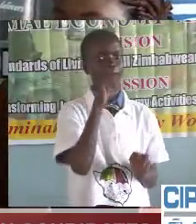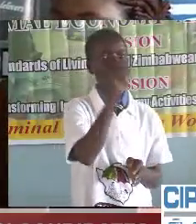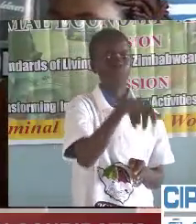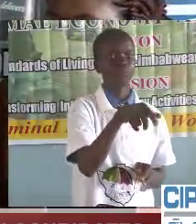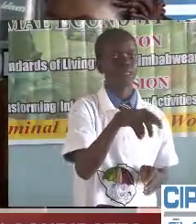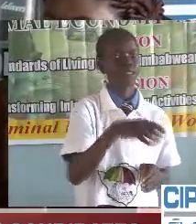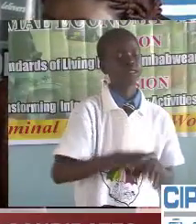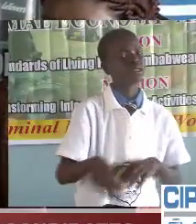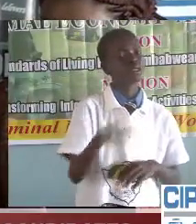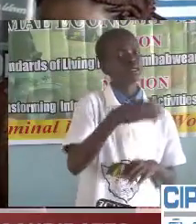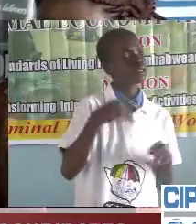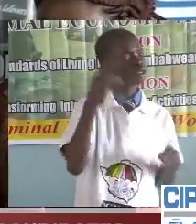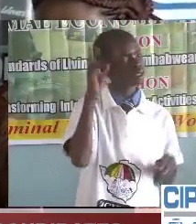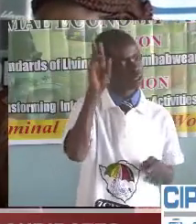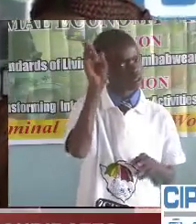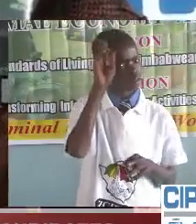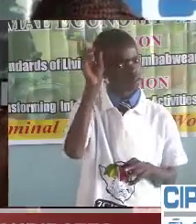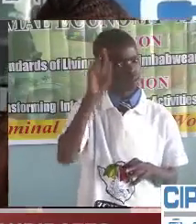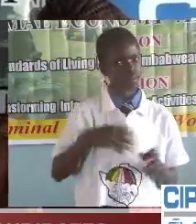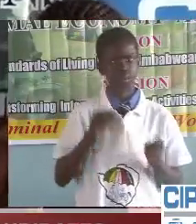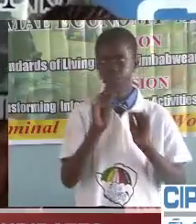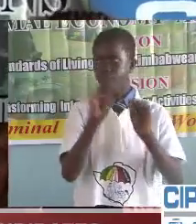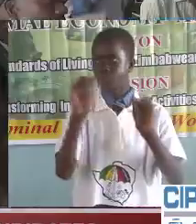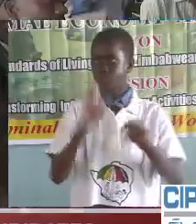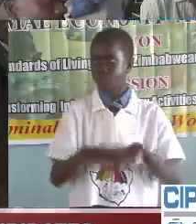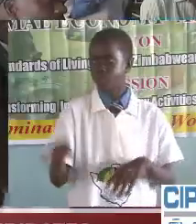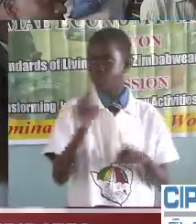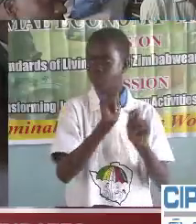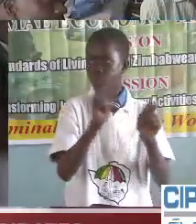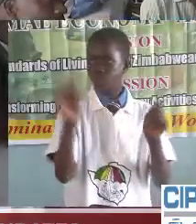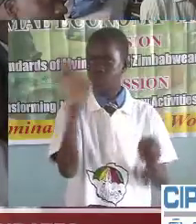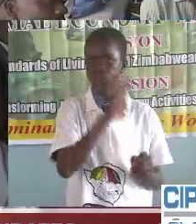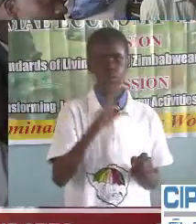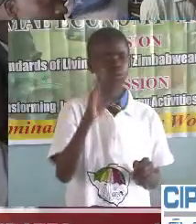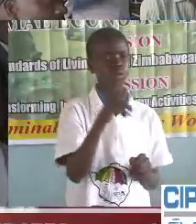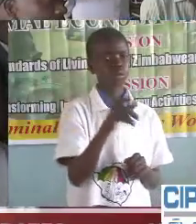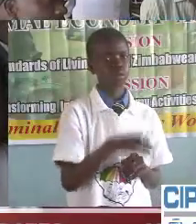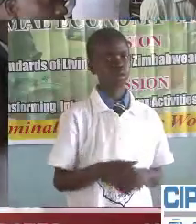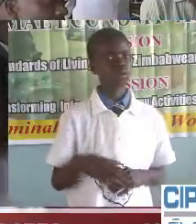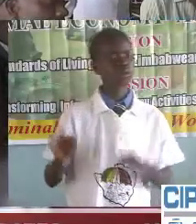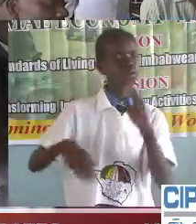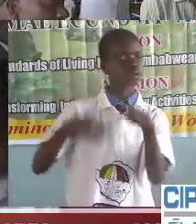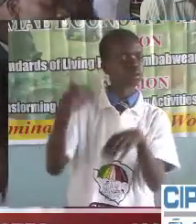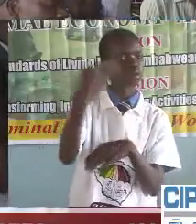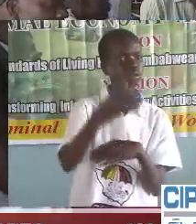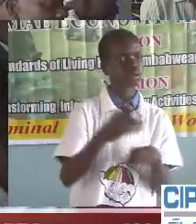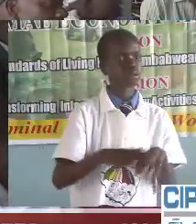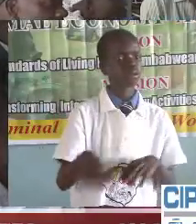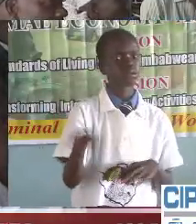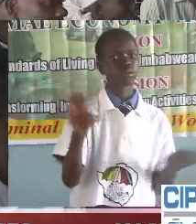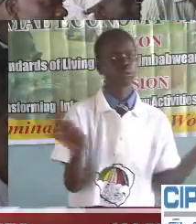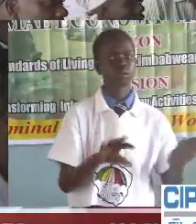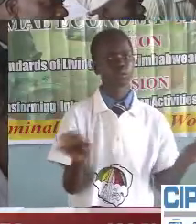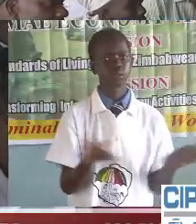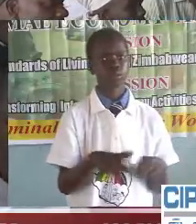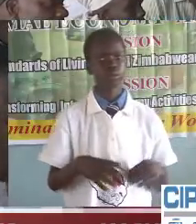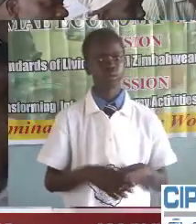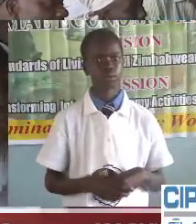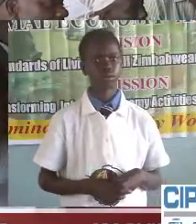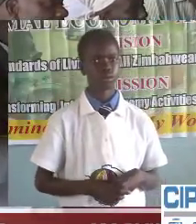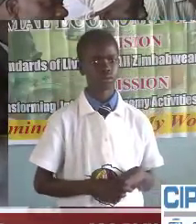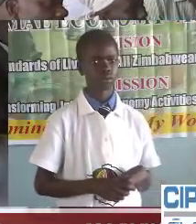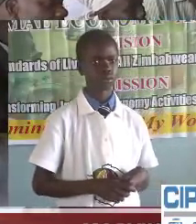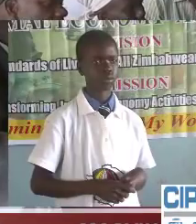ndizvozvo. Saka ndo vachatizivisa vari pano and she will take us through the next process kuti tikufamba sei. Madam Roseline, over